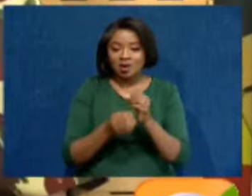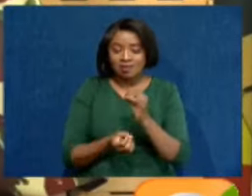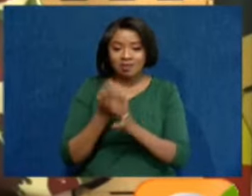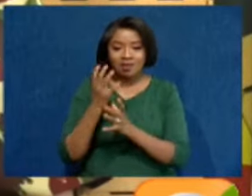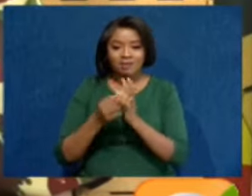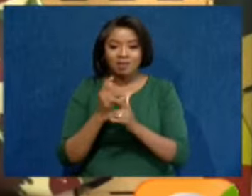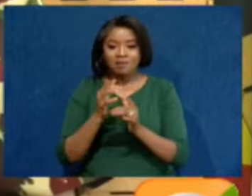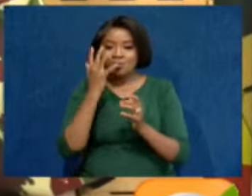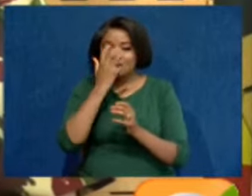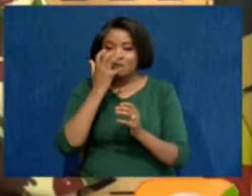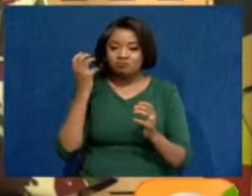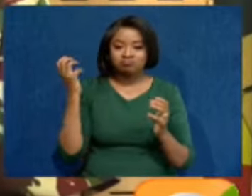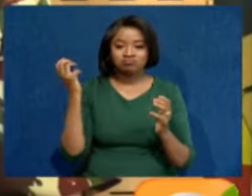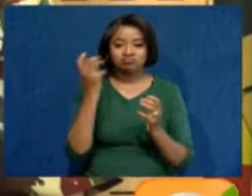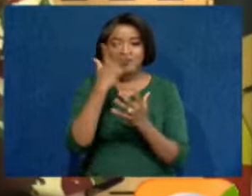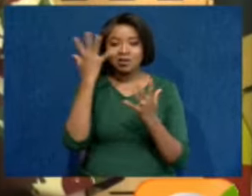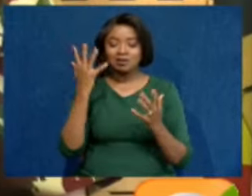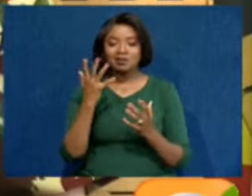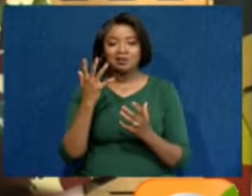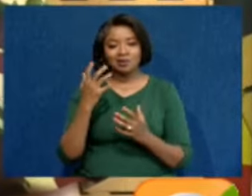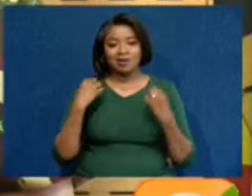such a marvelous